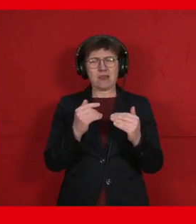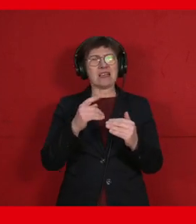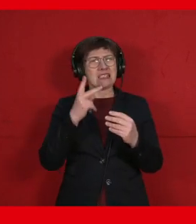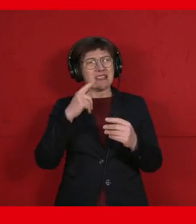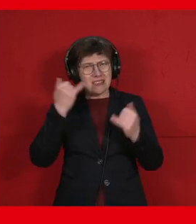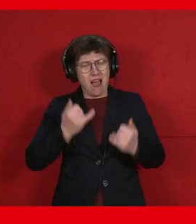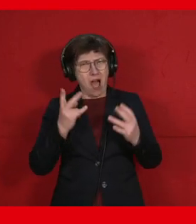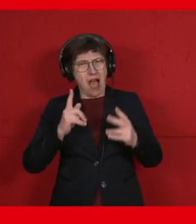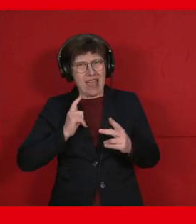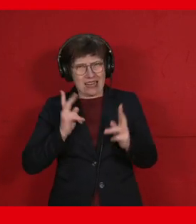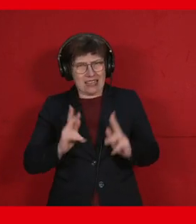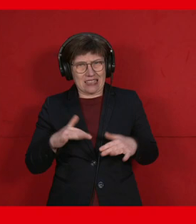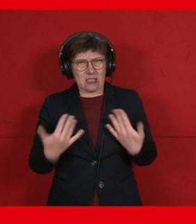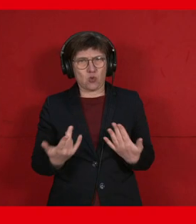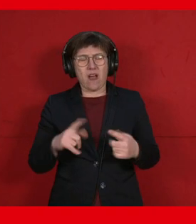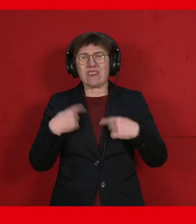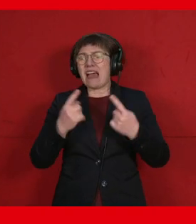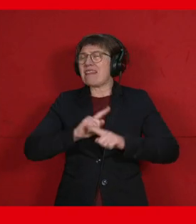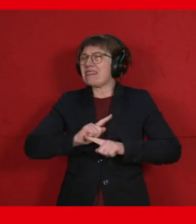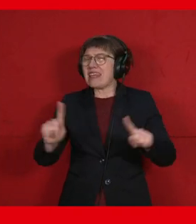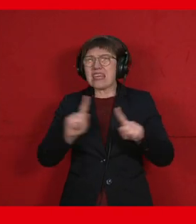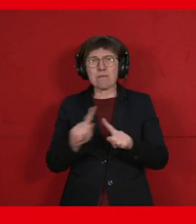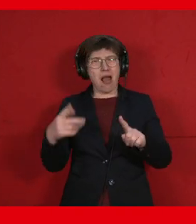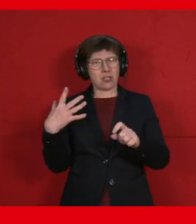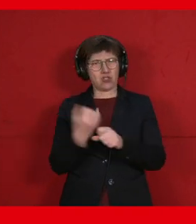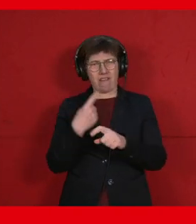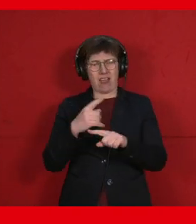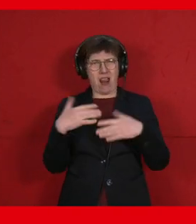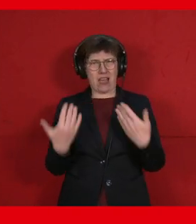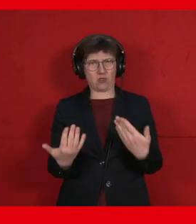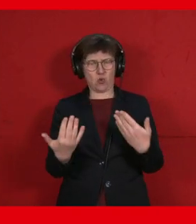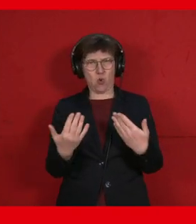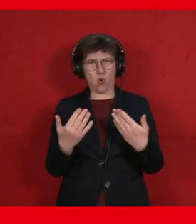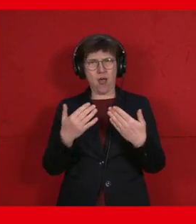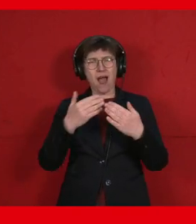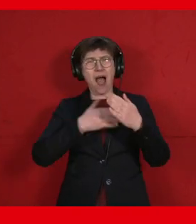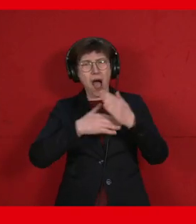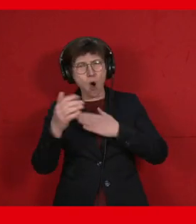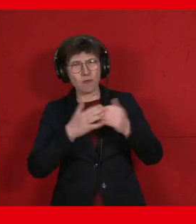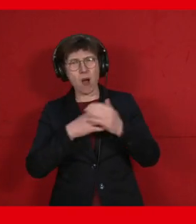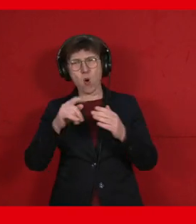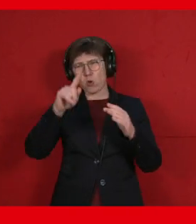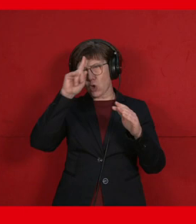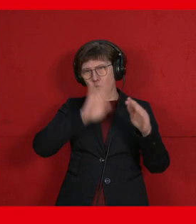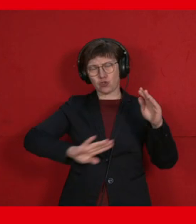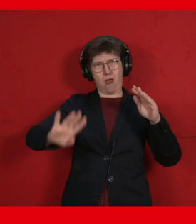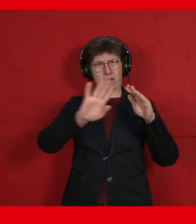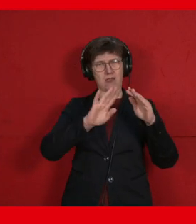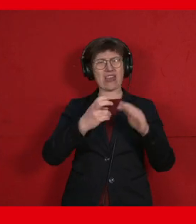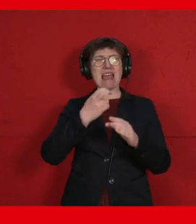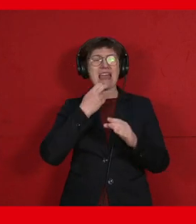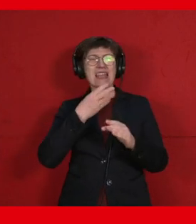zielführend und sinnvoll wäre, würden wir niemals schaffen, allein aus dem Ausbau in Deutschland heraus